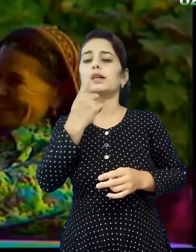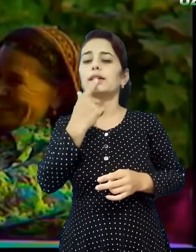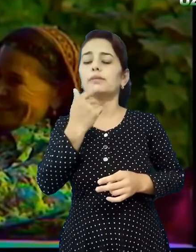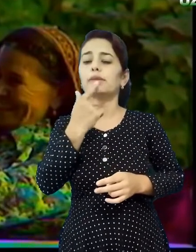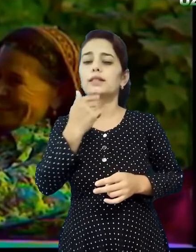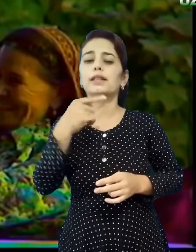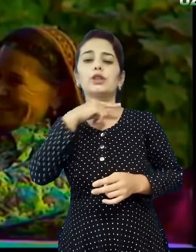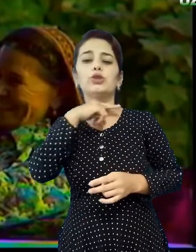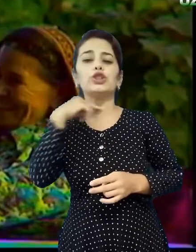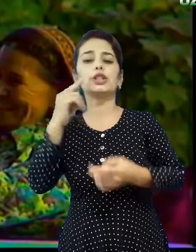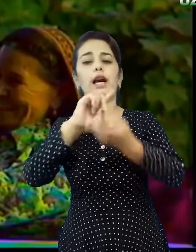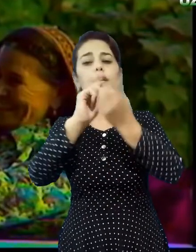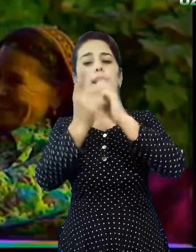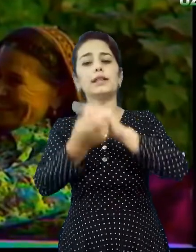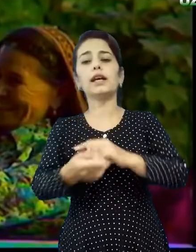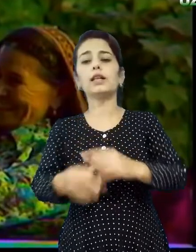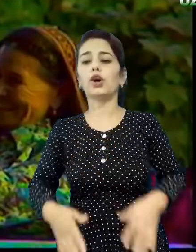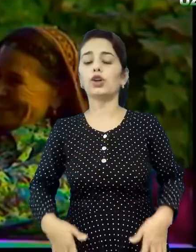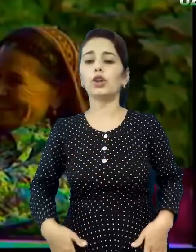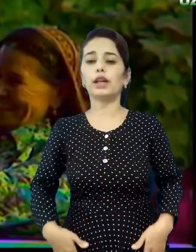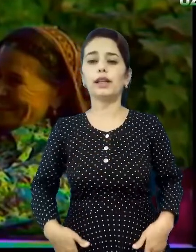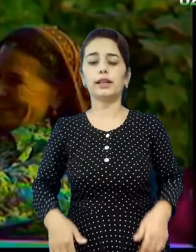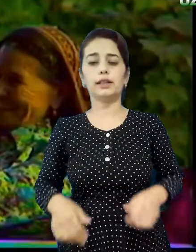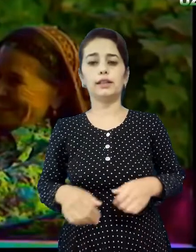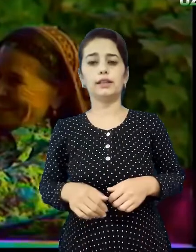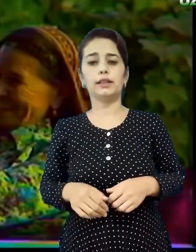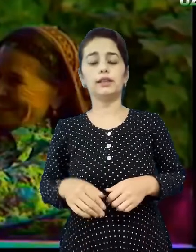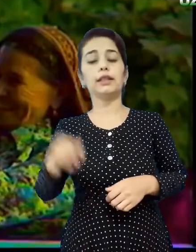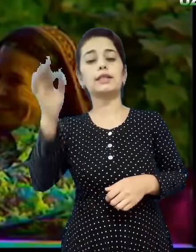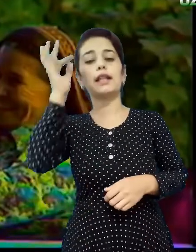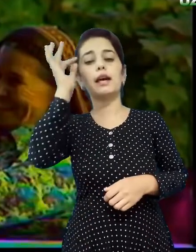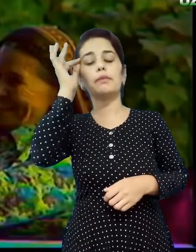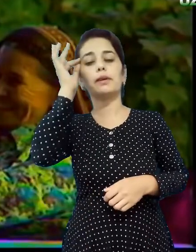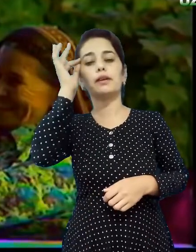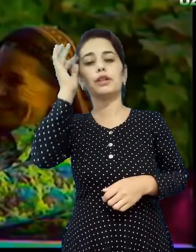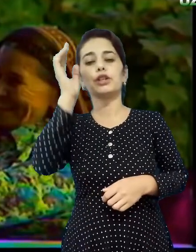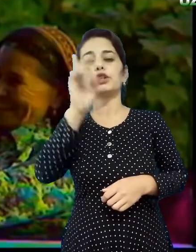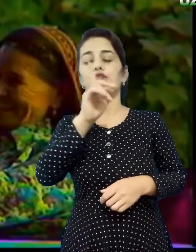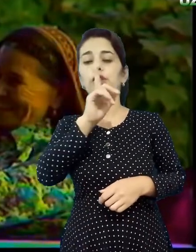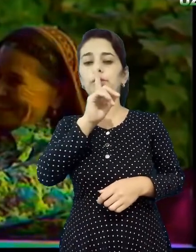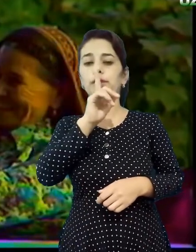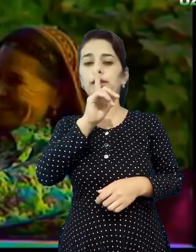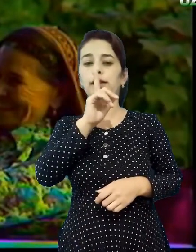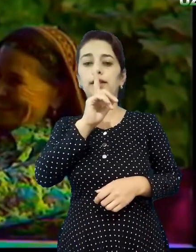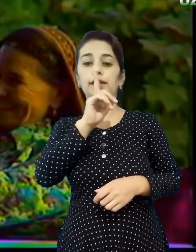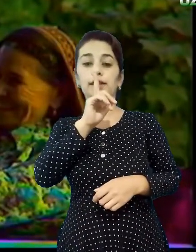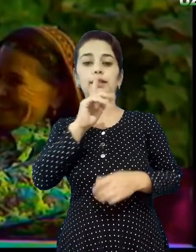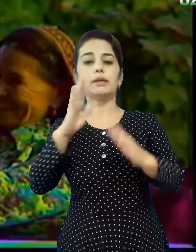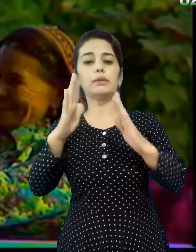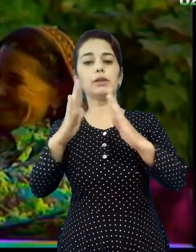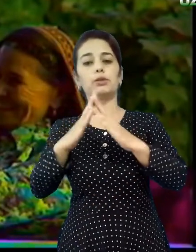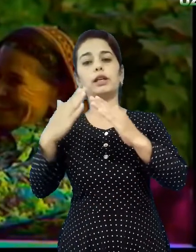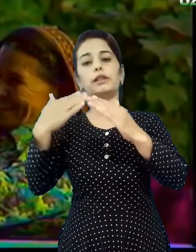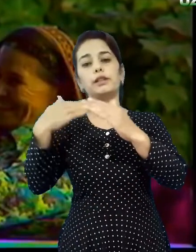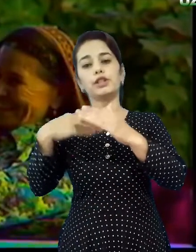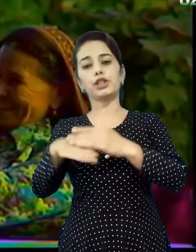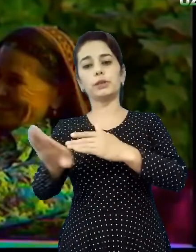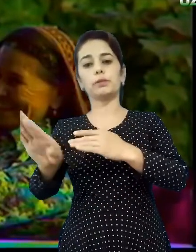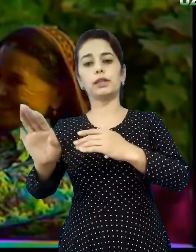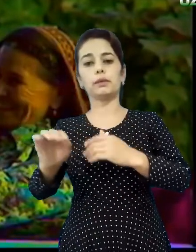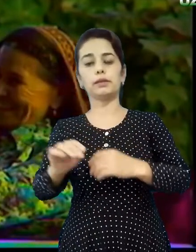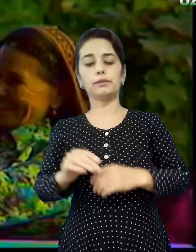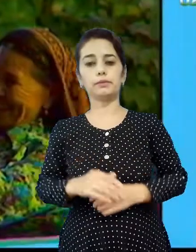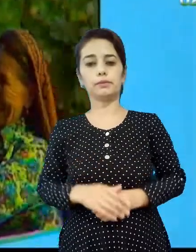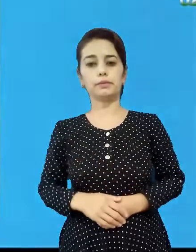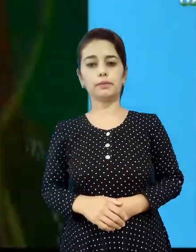onamning qip-qizil go'shtga aylangan oyoqlarini eslab jimgina indamay uydan